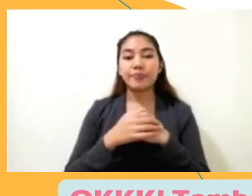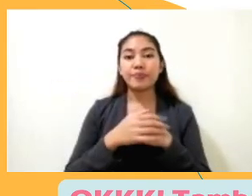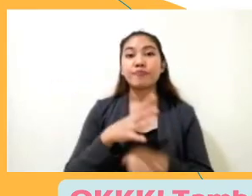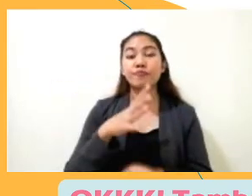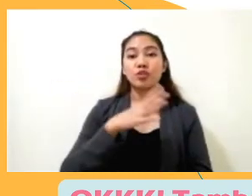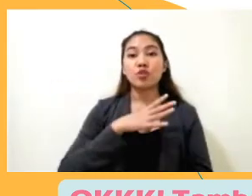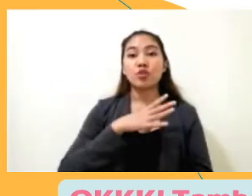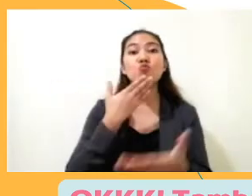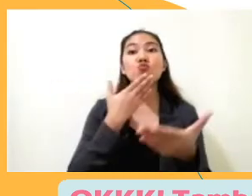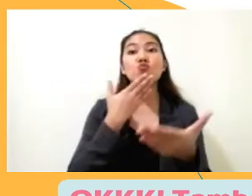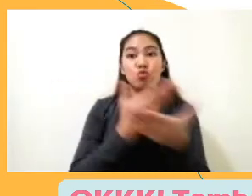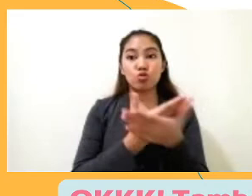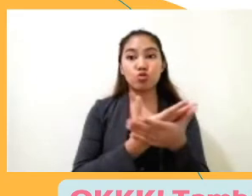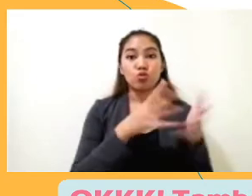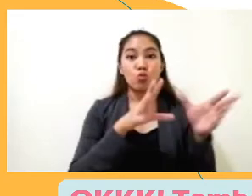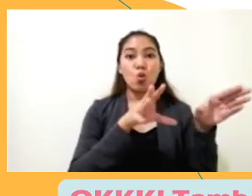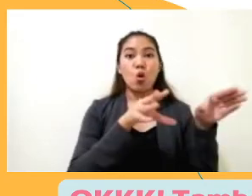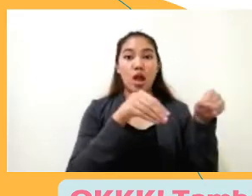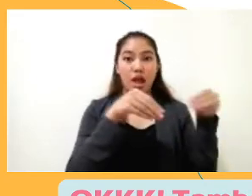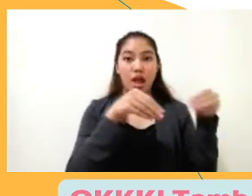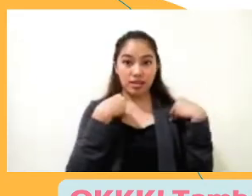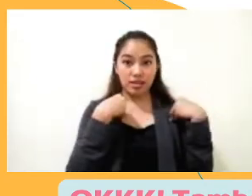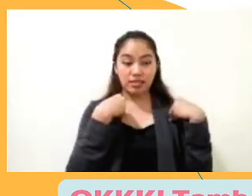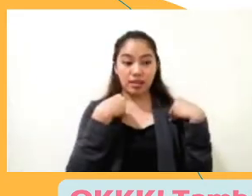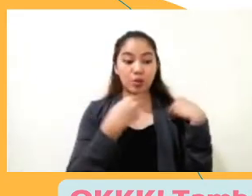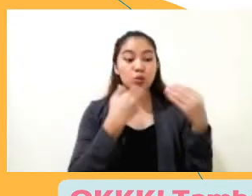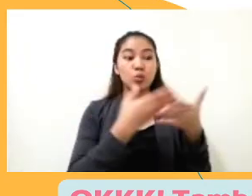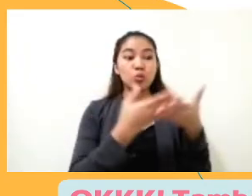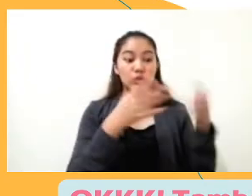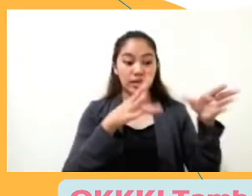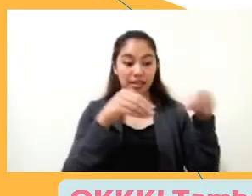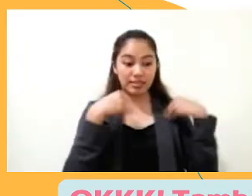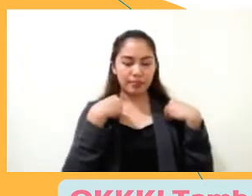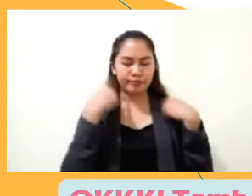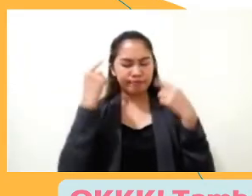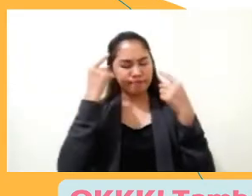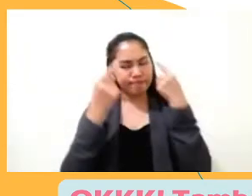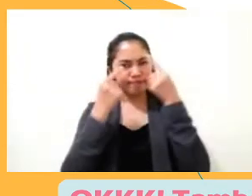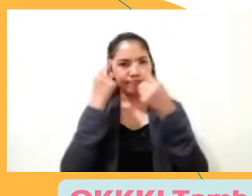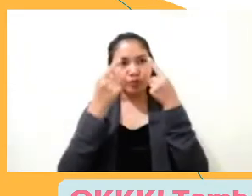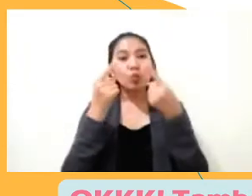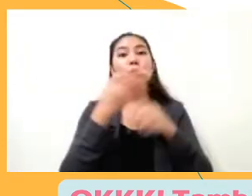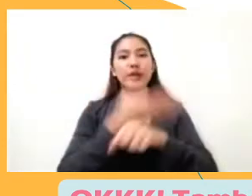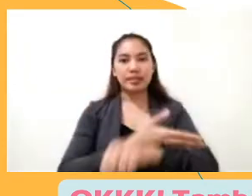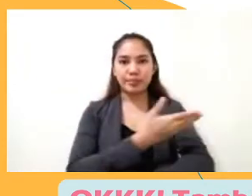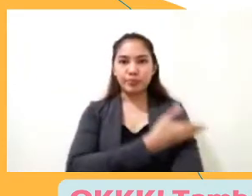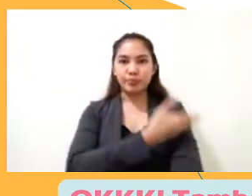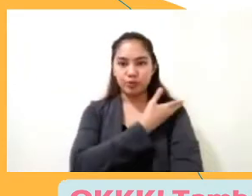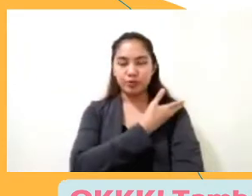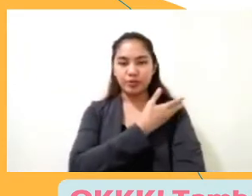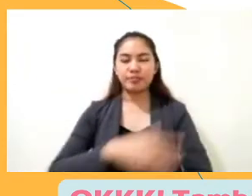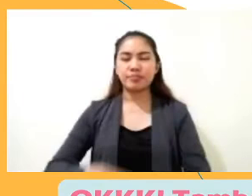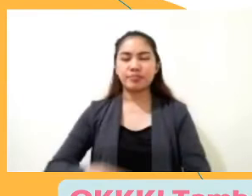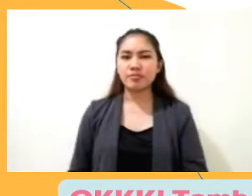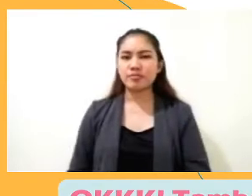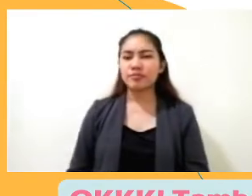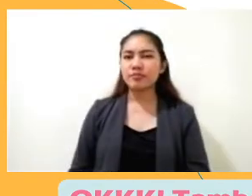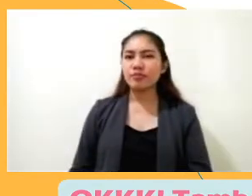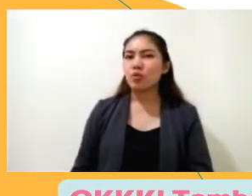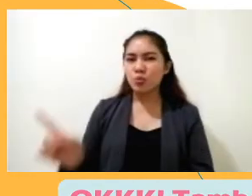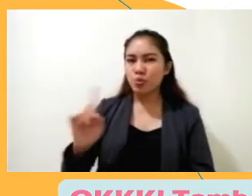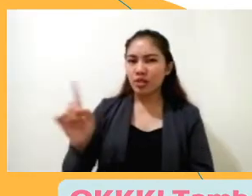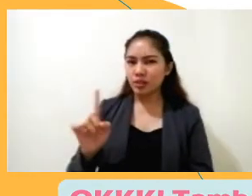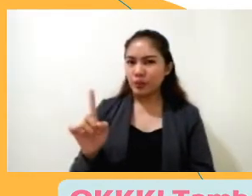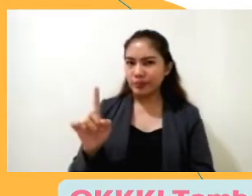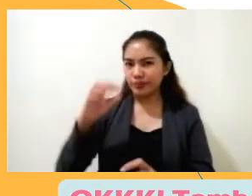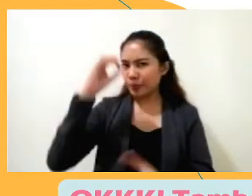natin para naiisip natin paano tayo lumago pa. So, sige po. Ano pong masasabi natin, mga kuya at